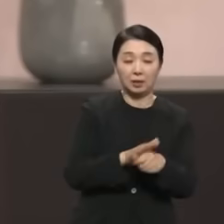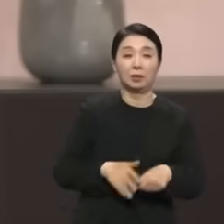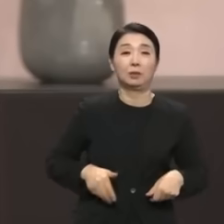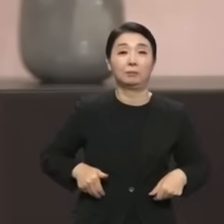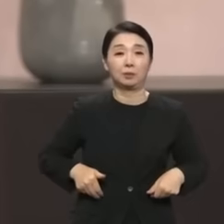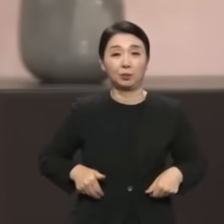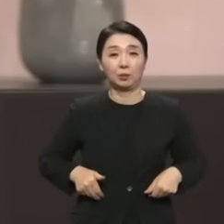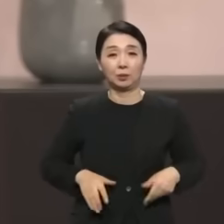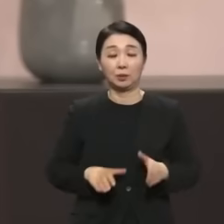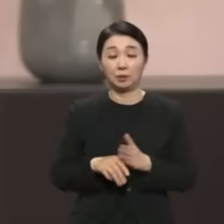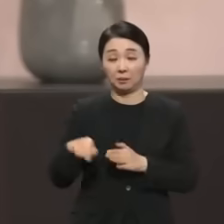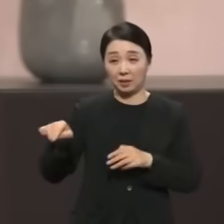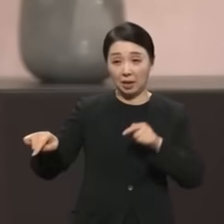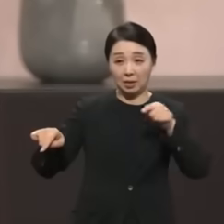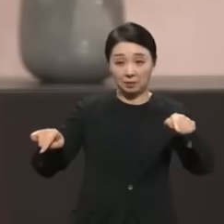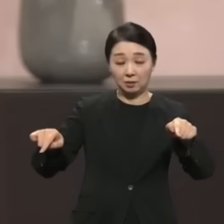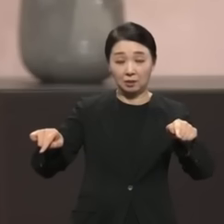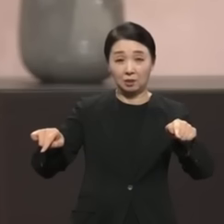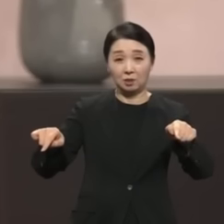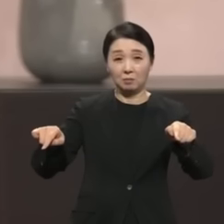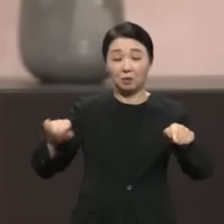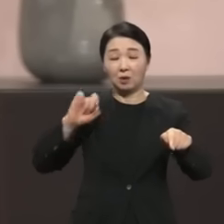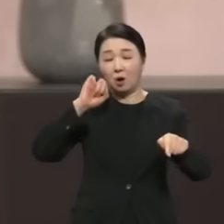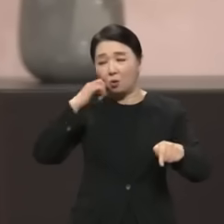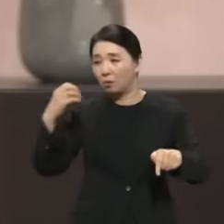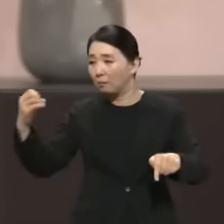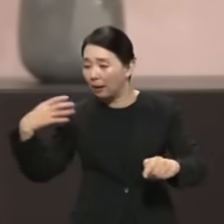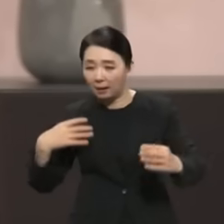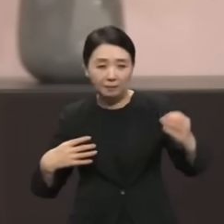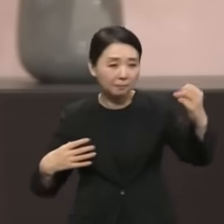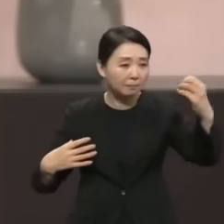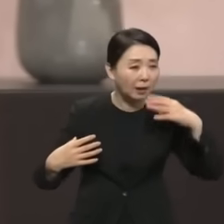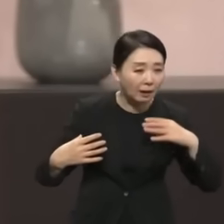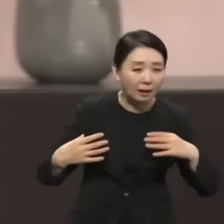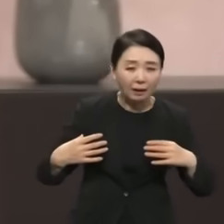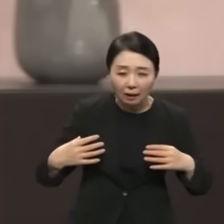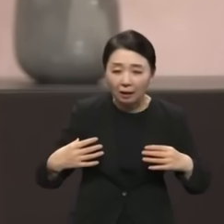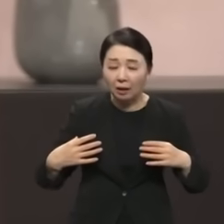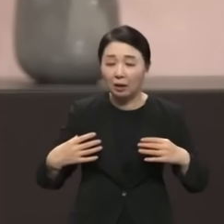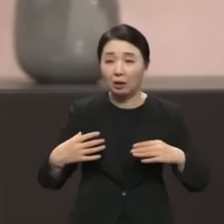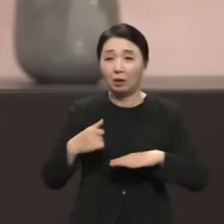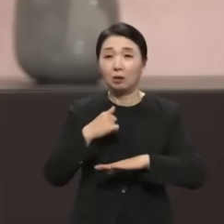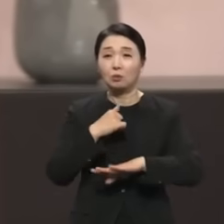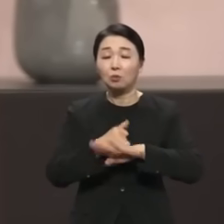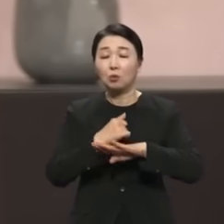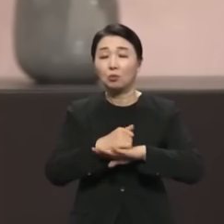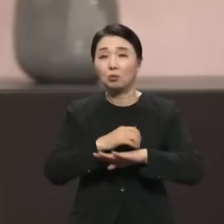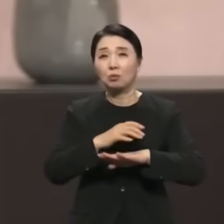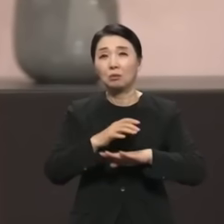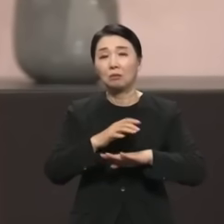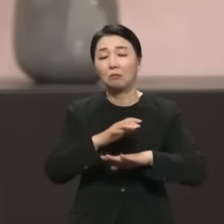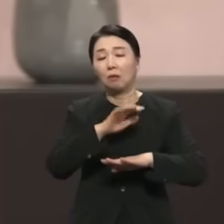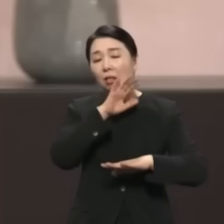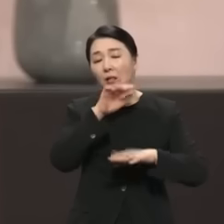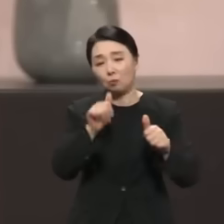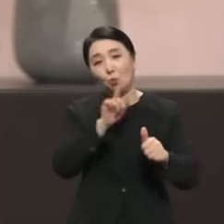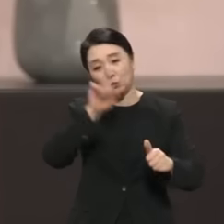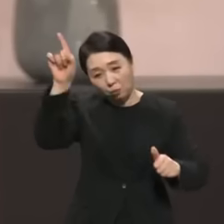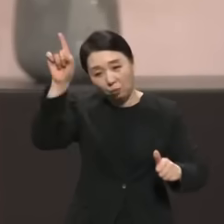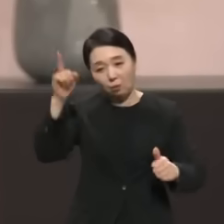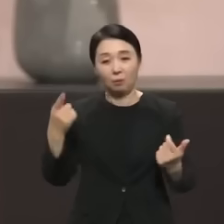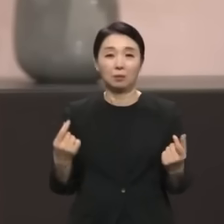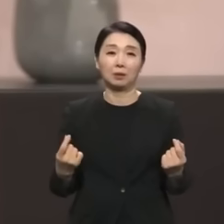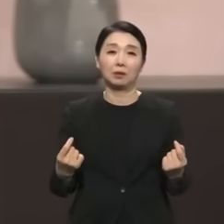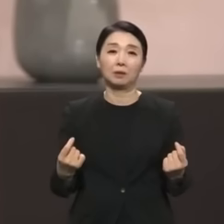보니까 양측으로부터 굉장히 좀 어려운 이야기들도 듣고 또 고소까지 당하는 이런 상황에 놓이게 된 걸로 보여지는데요